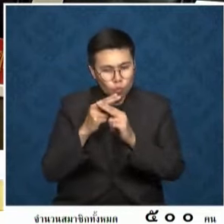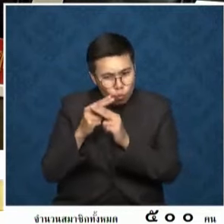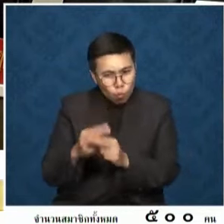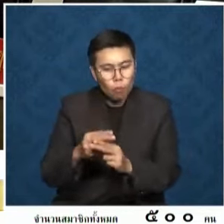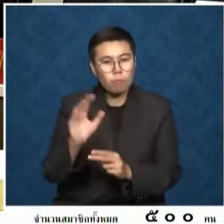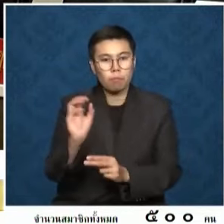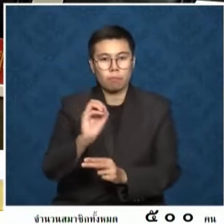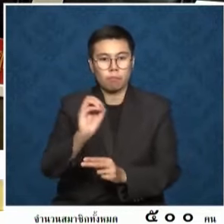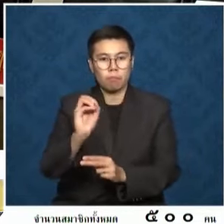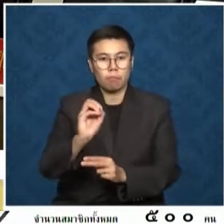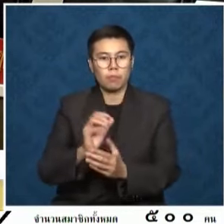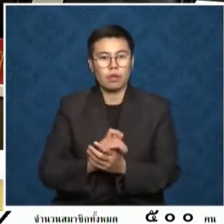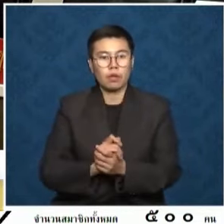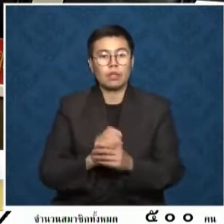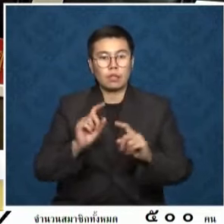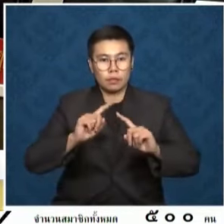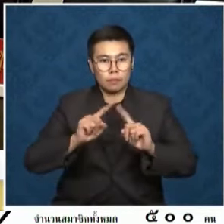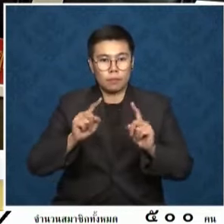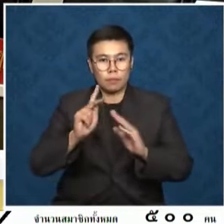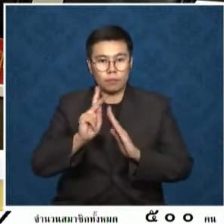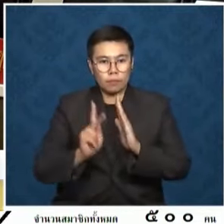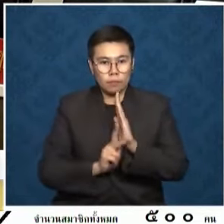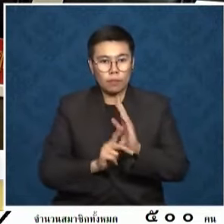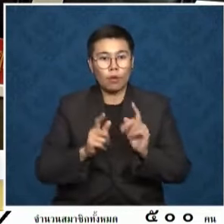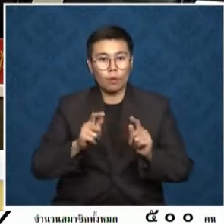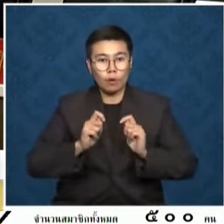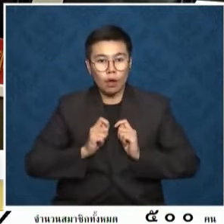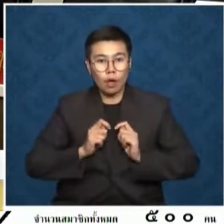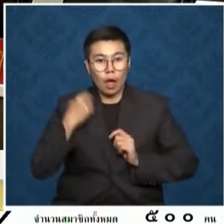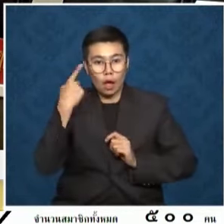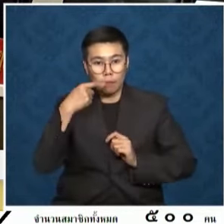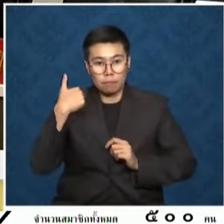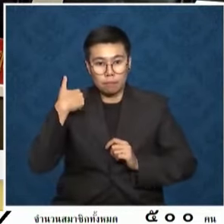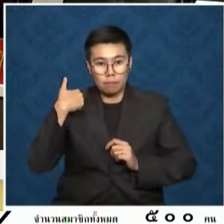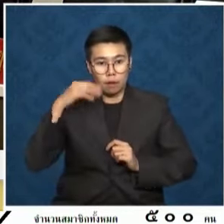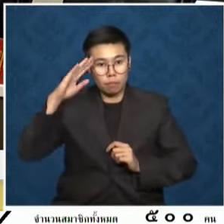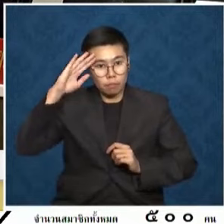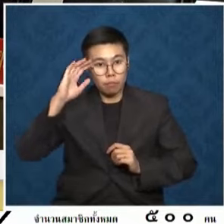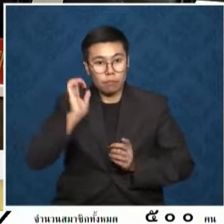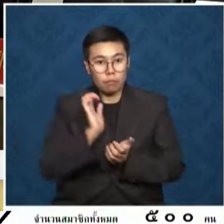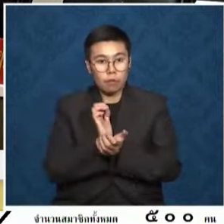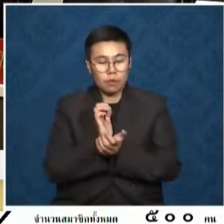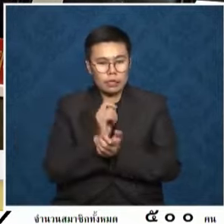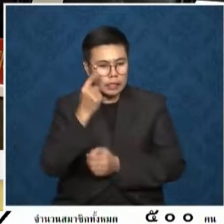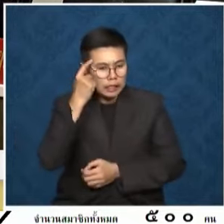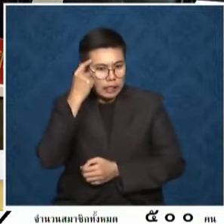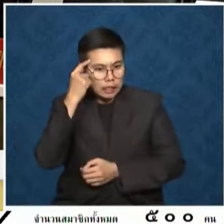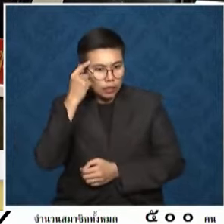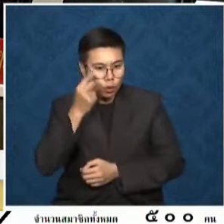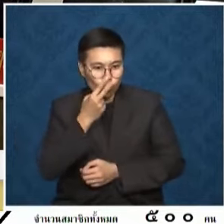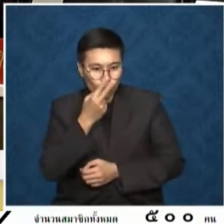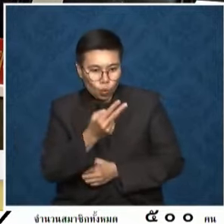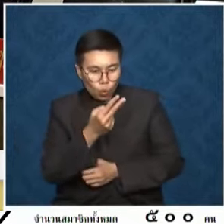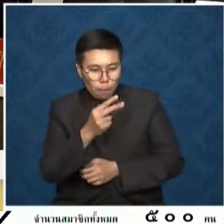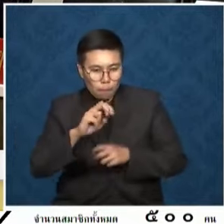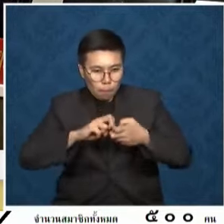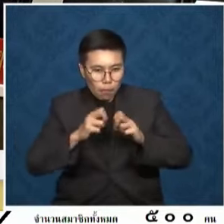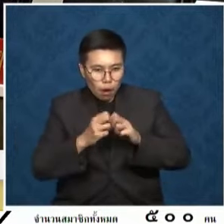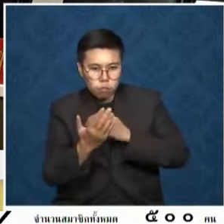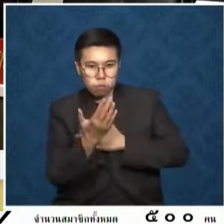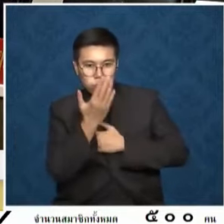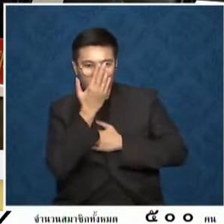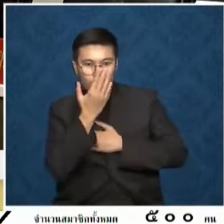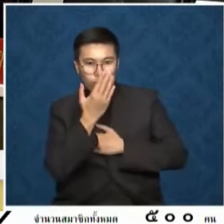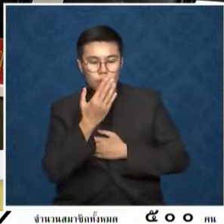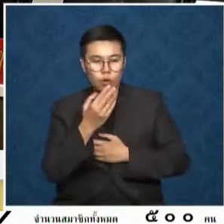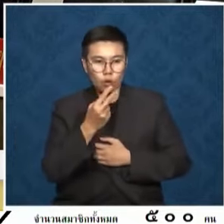ะครับแต่กฎหมายได้อนุญาตให้ผู้มีอำนาจสามารถที่จะใช้ดุลพินิจในการปรับเปลี่ยนสถานการณ์ให้เหมาะส